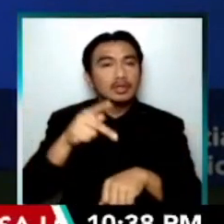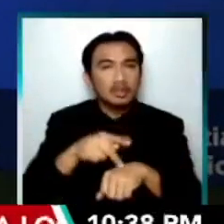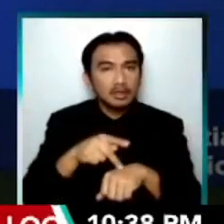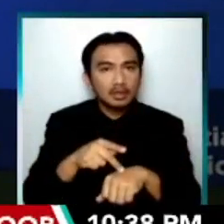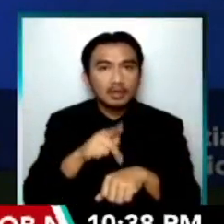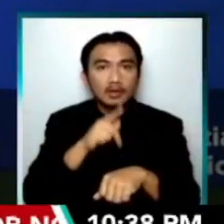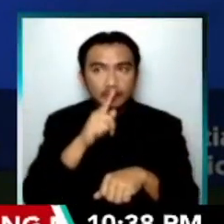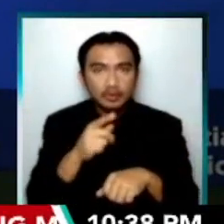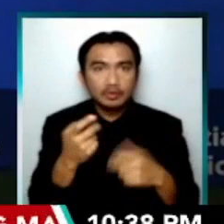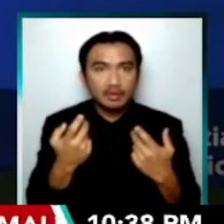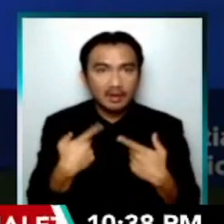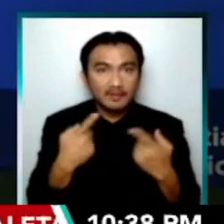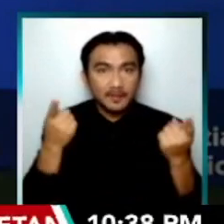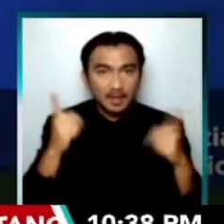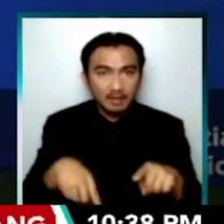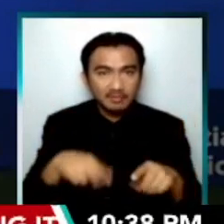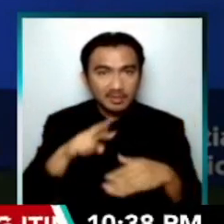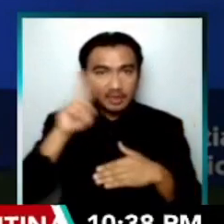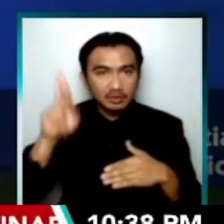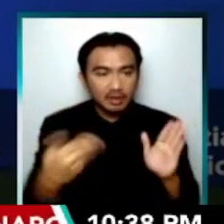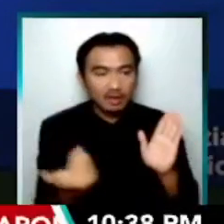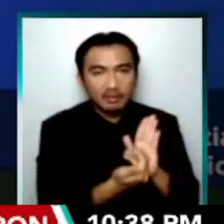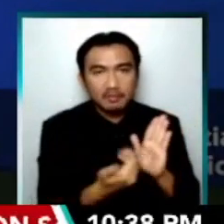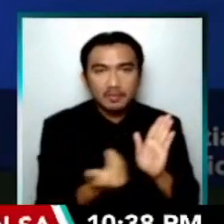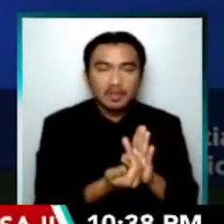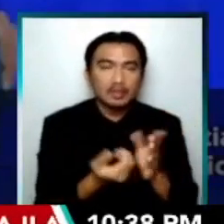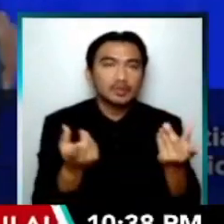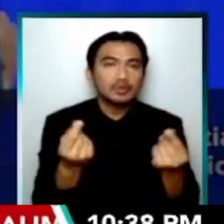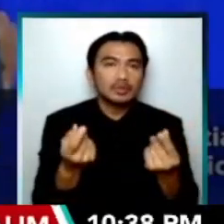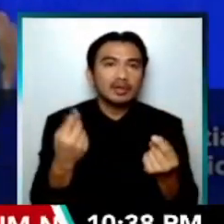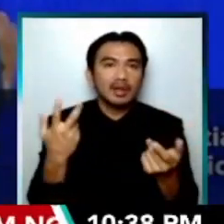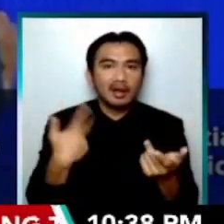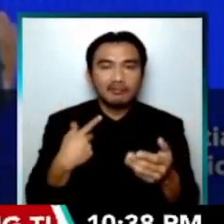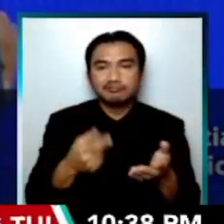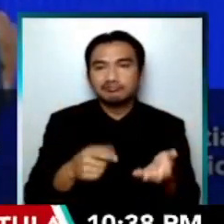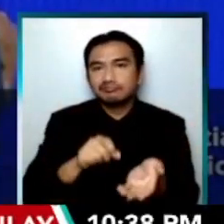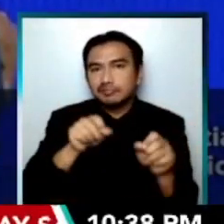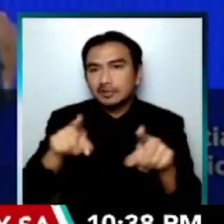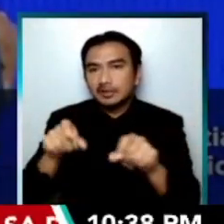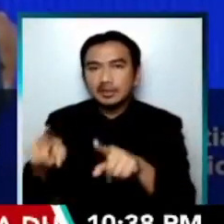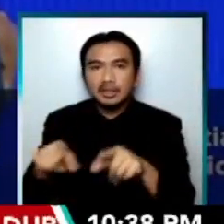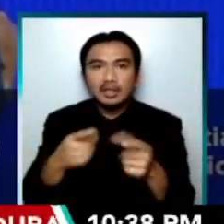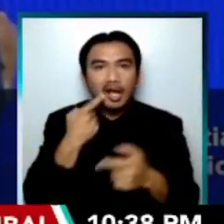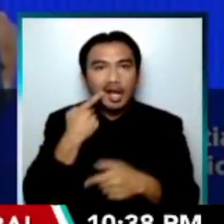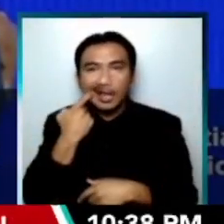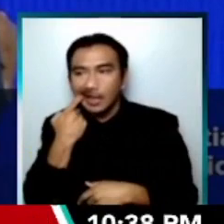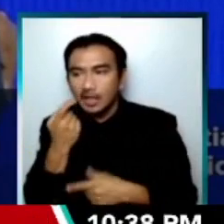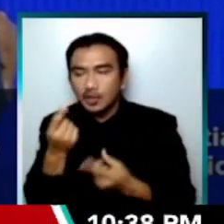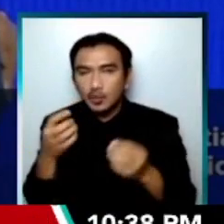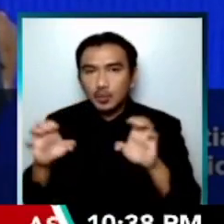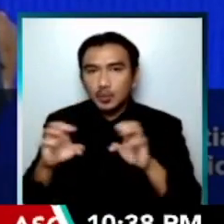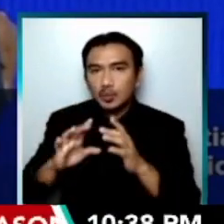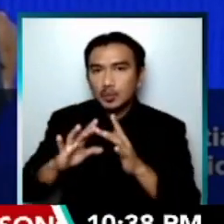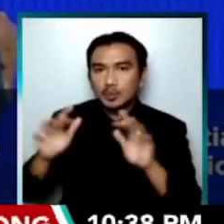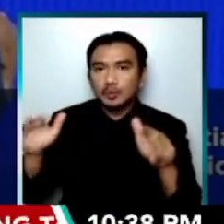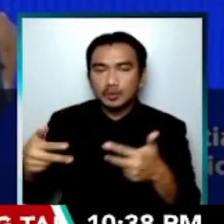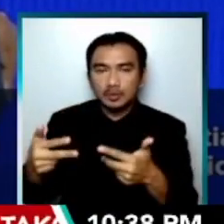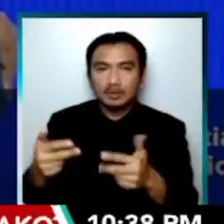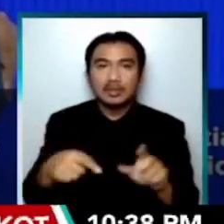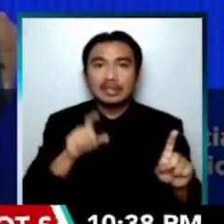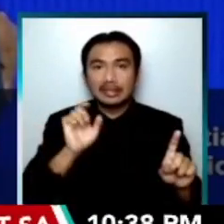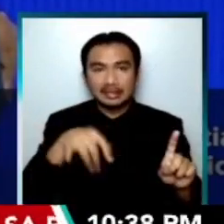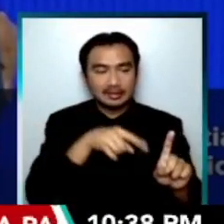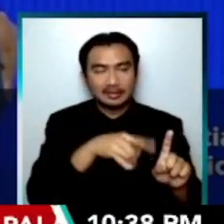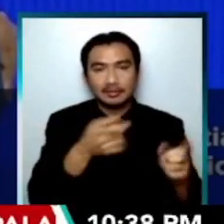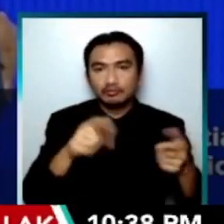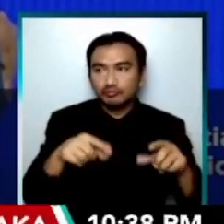sa pagsasangla ng mga nalululong dito. Sinabi yan ng Pangulo sa kanyang pagdalo sa groundbreaking ceremony para sa